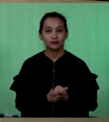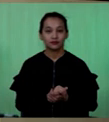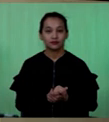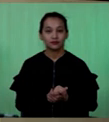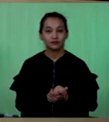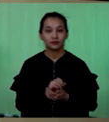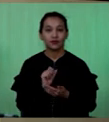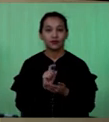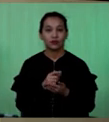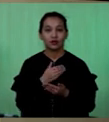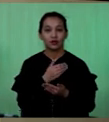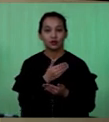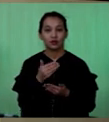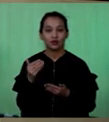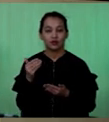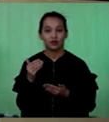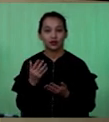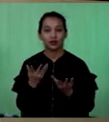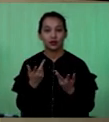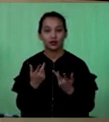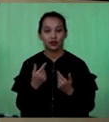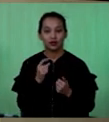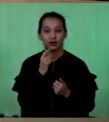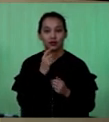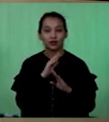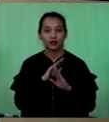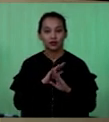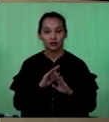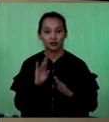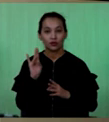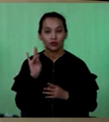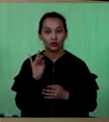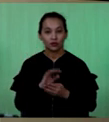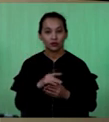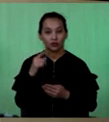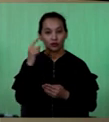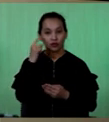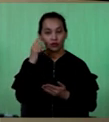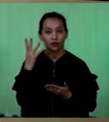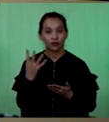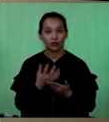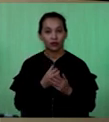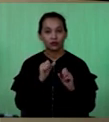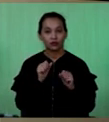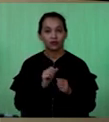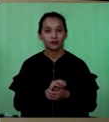Bu topshiriqni siz yechishga sira qiynalmaysiz, lekin o'ylab ko'ring.